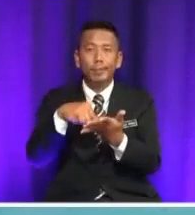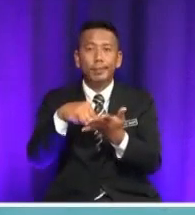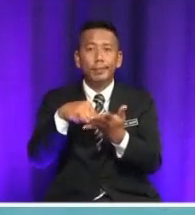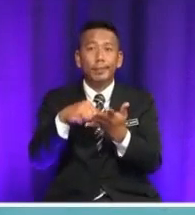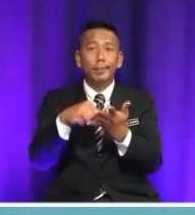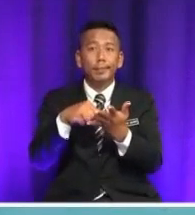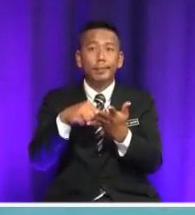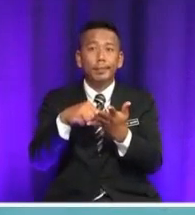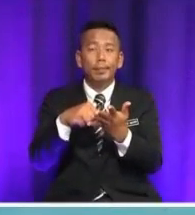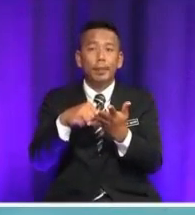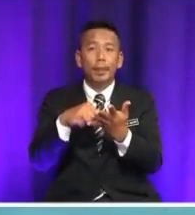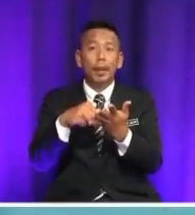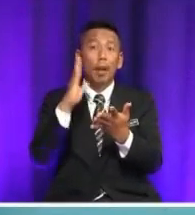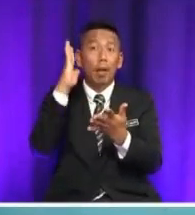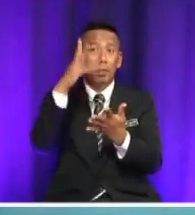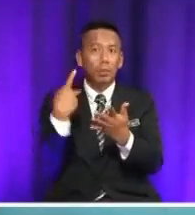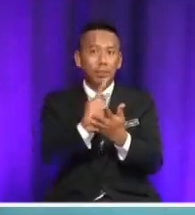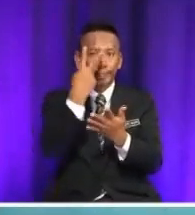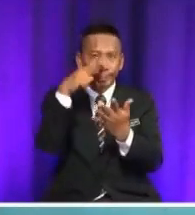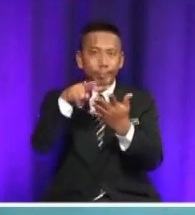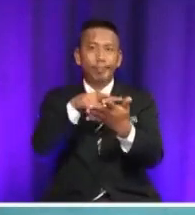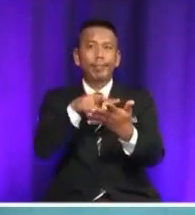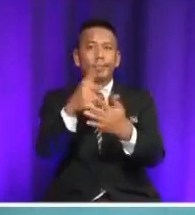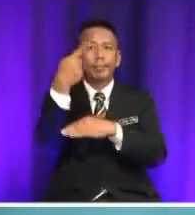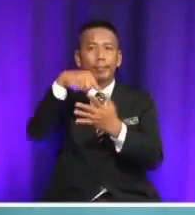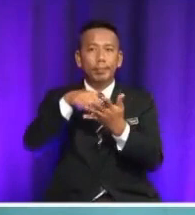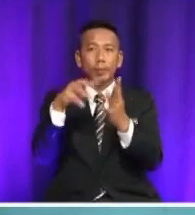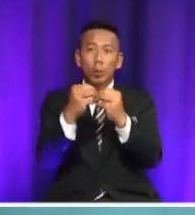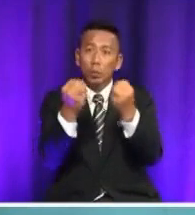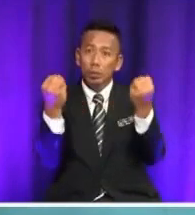akan kita lihat ini adalah modul